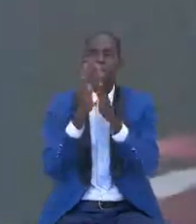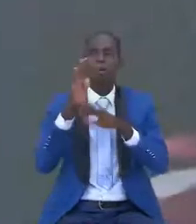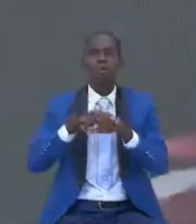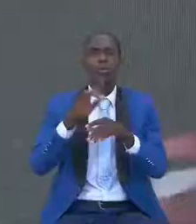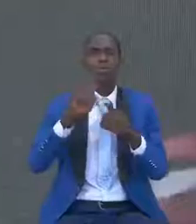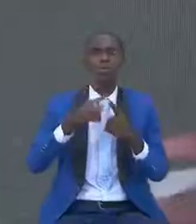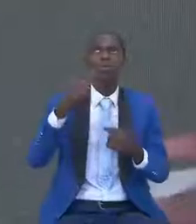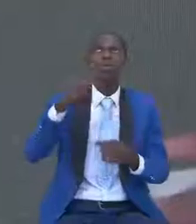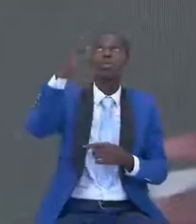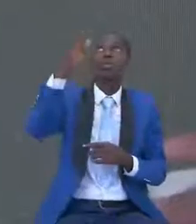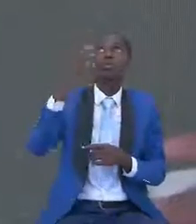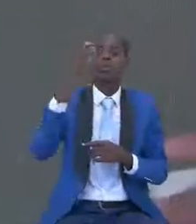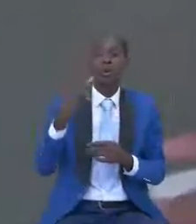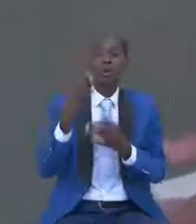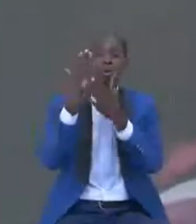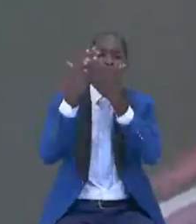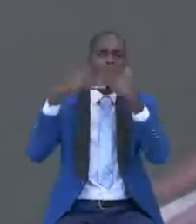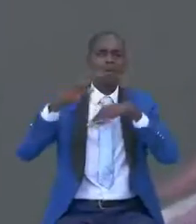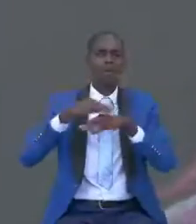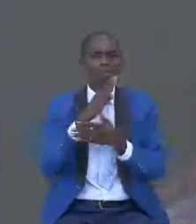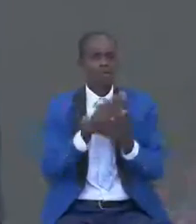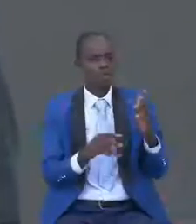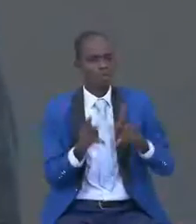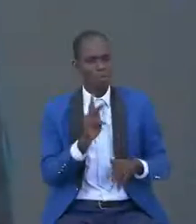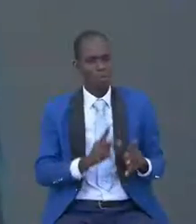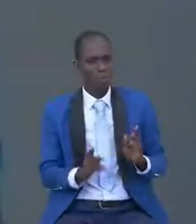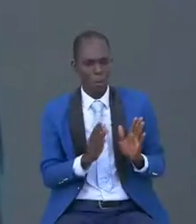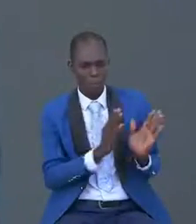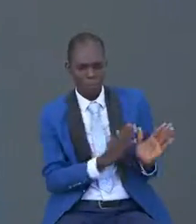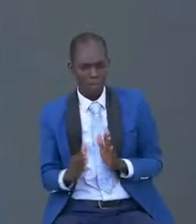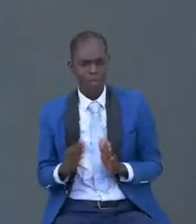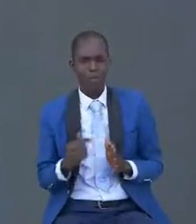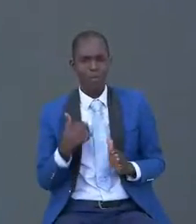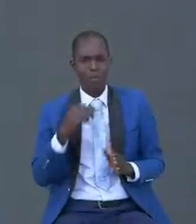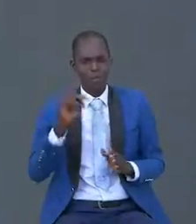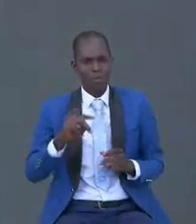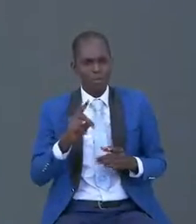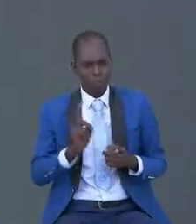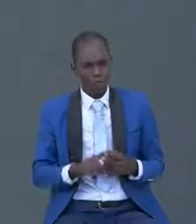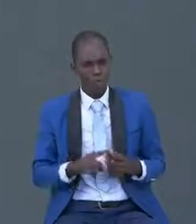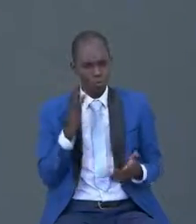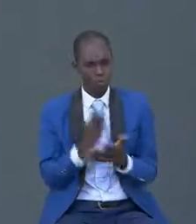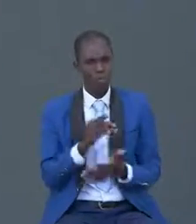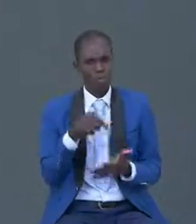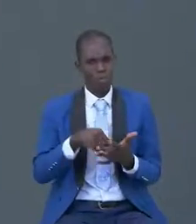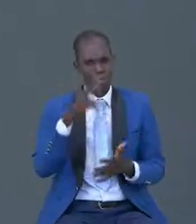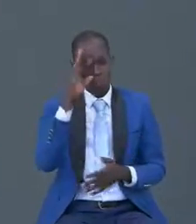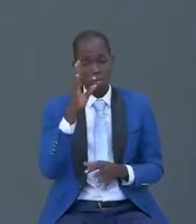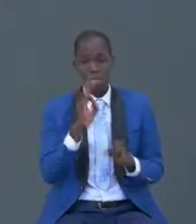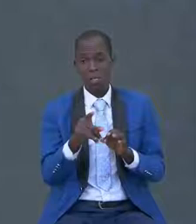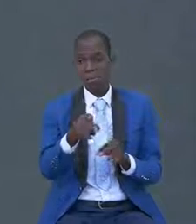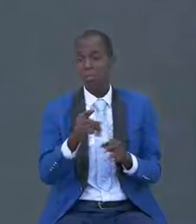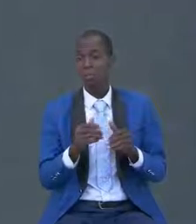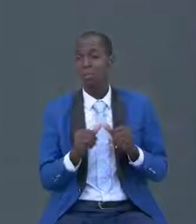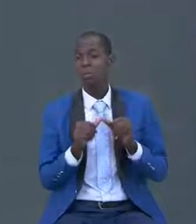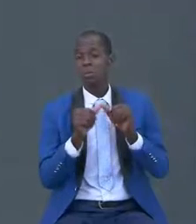ciel. Et certaines personnes disaient, on doit attraper cet homme. Aussi longtemps qu'il continue à prier comme ça,